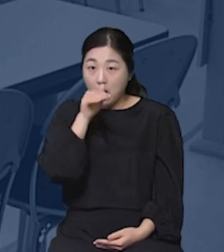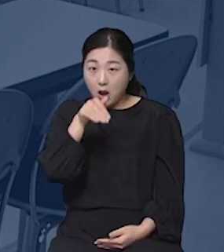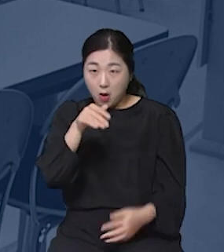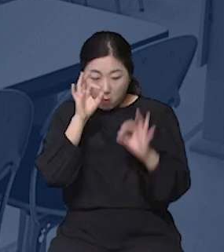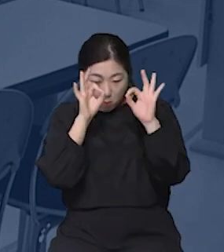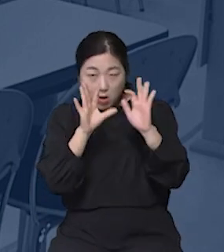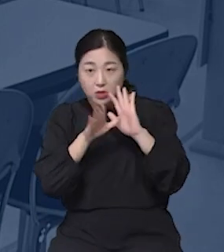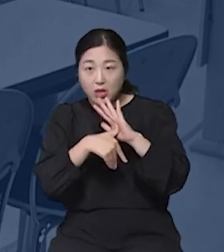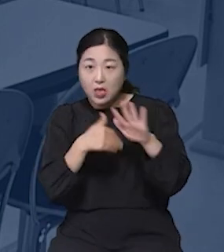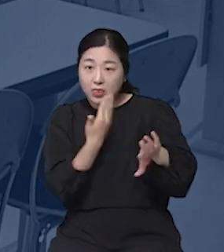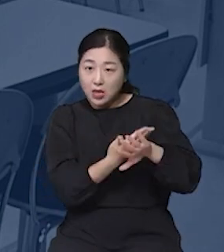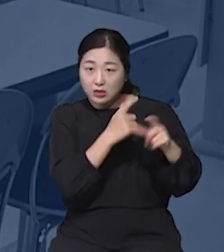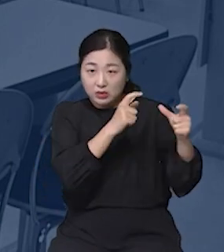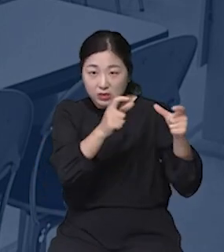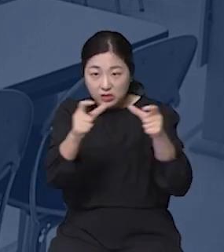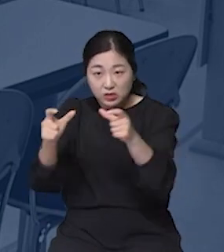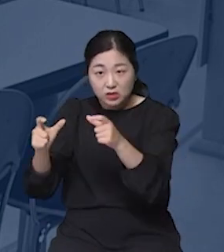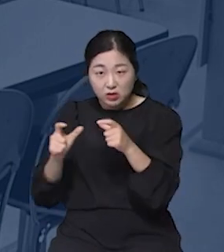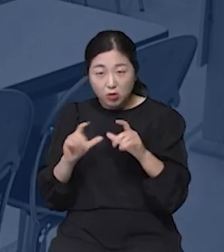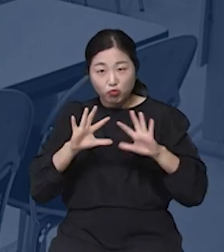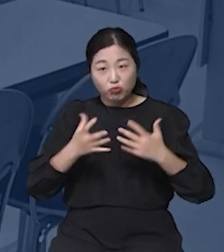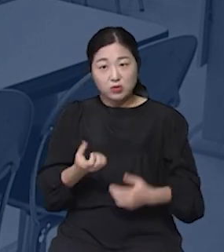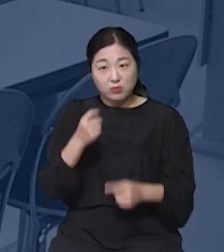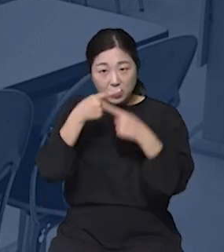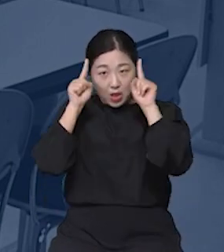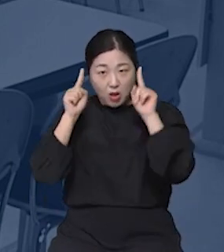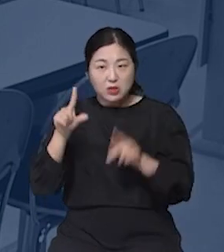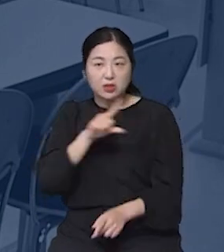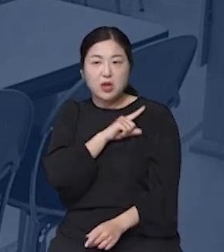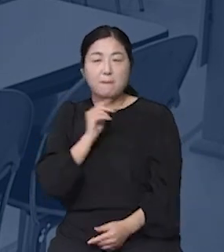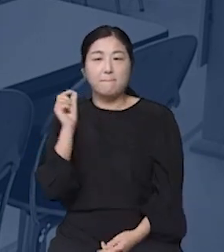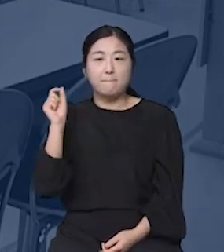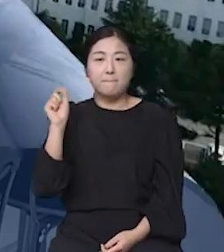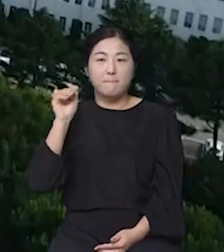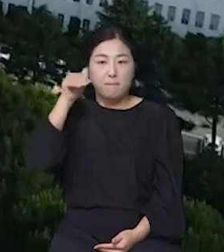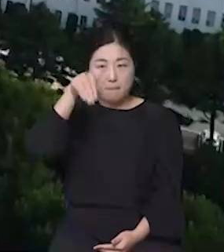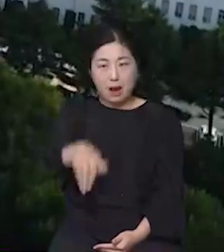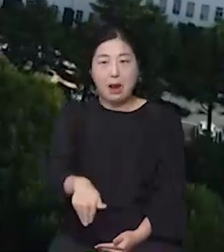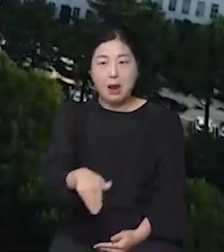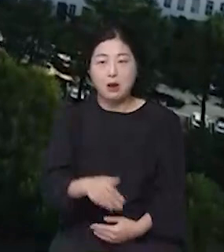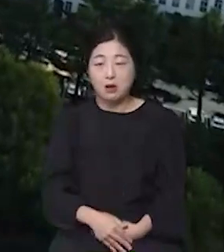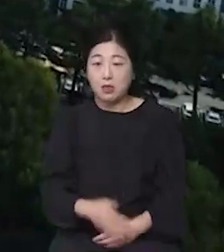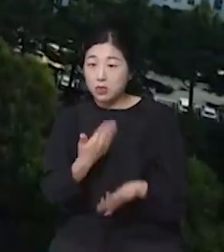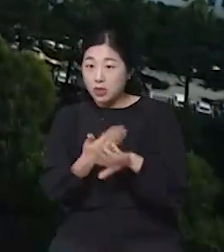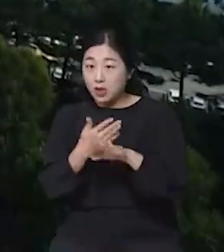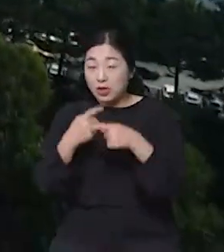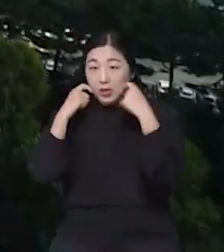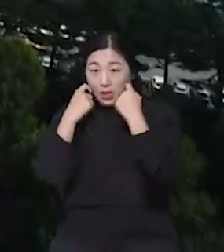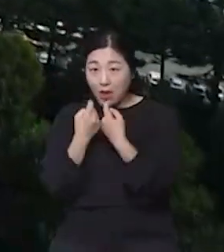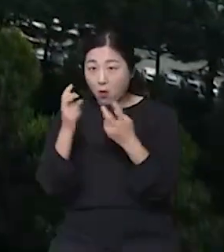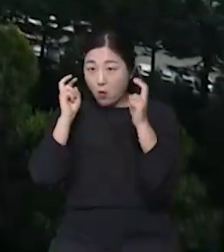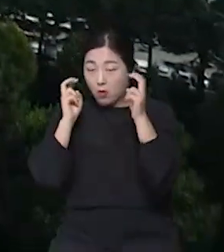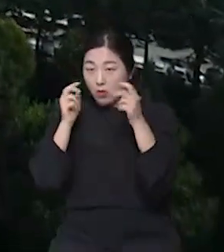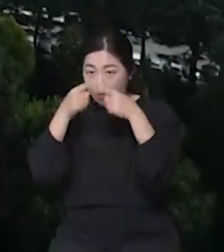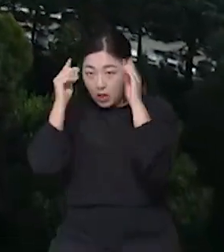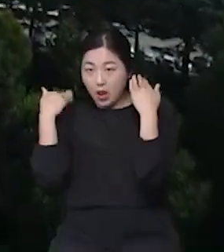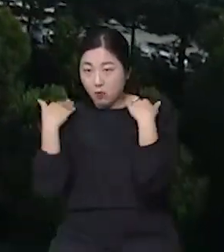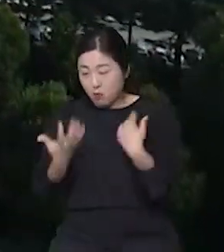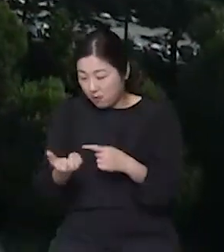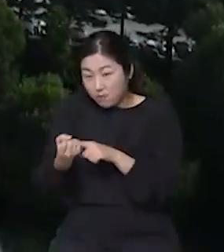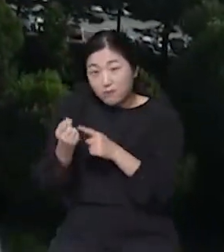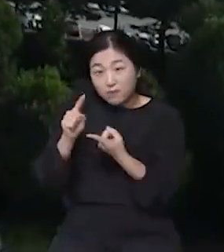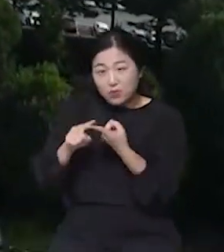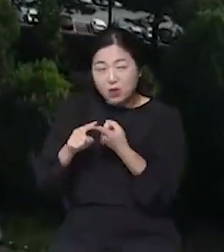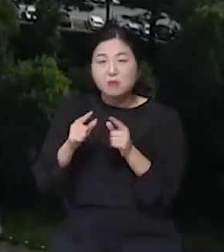하락폭 역시 다른 지역 거점 국립대학들 가운데 가장 높았습니다. 다른 사립대학들도 상황은